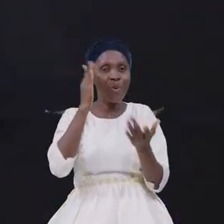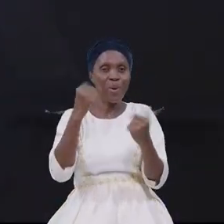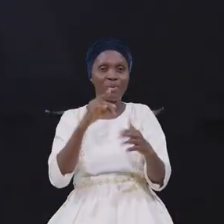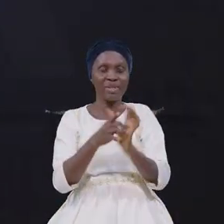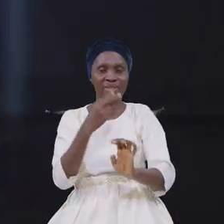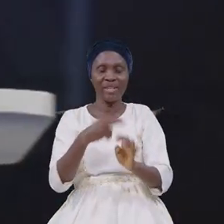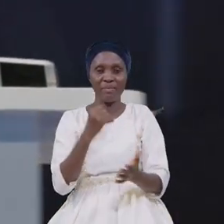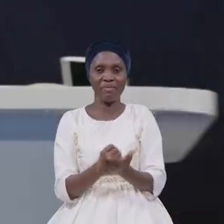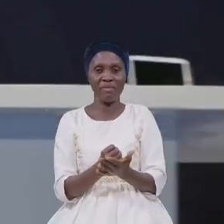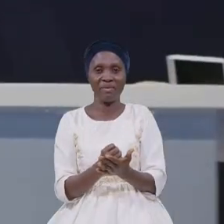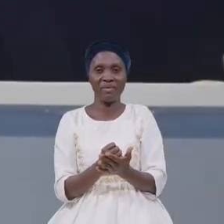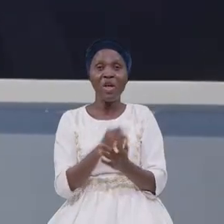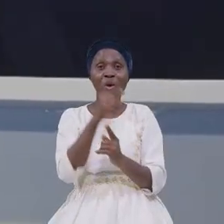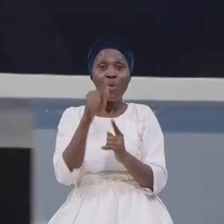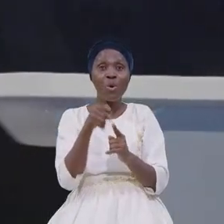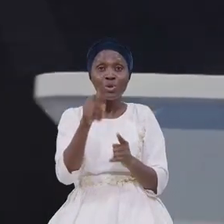l'arrière-saison.